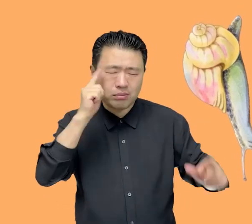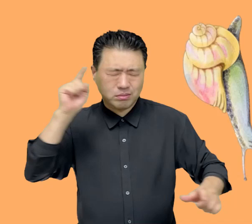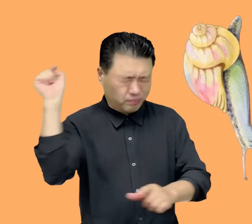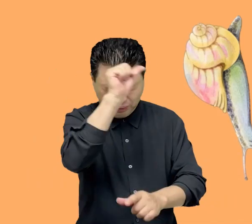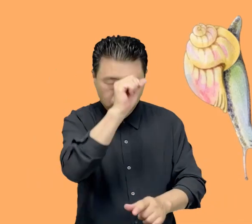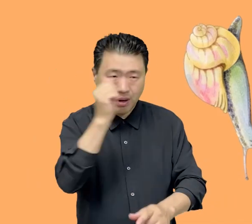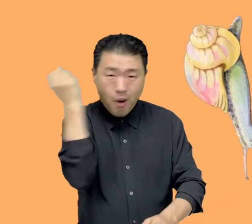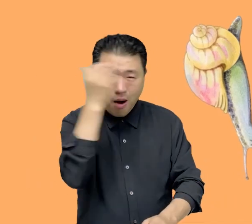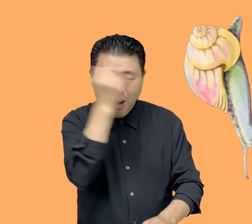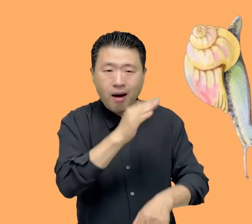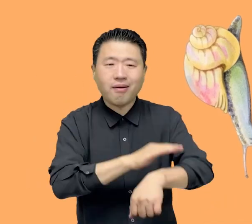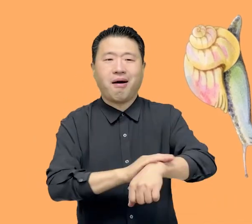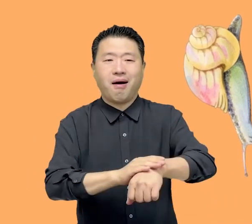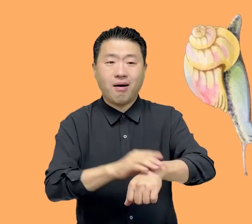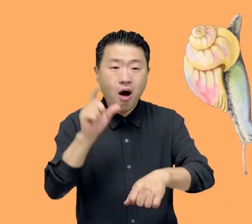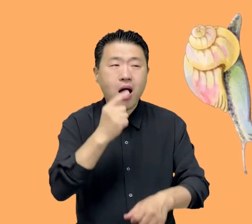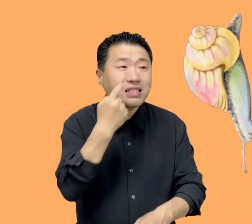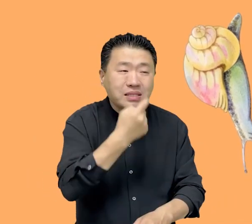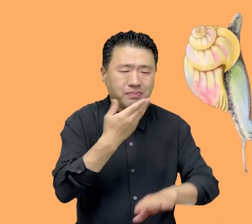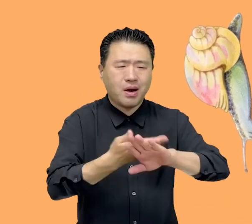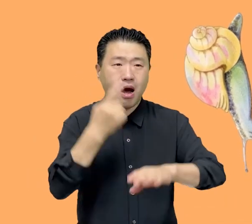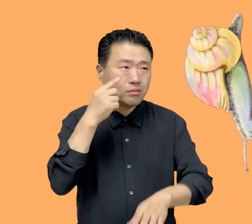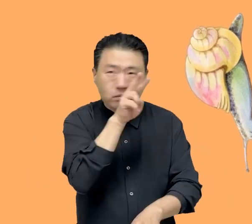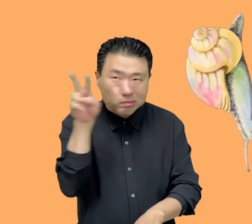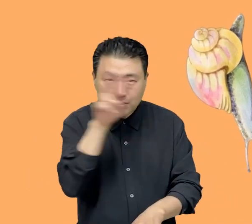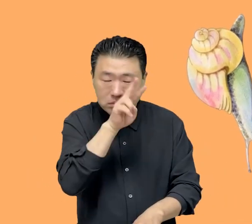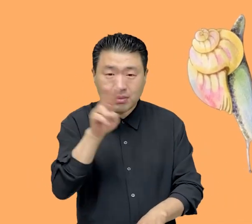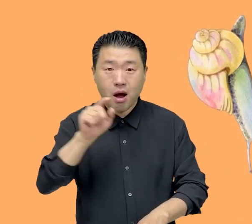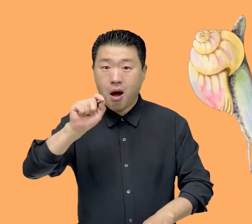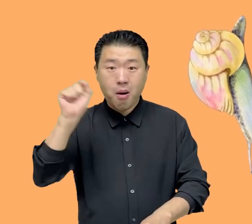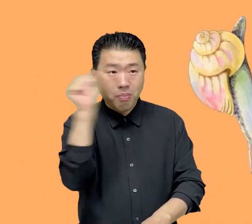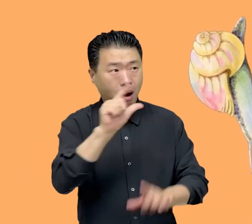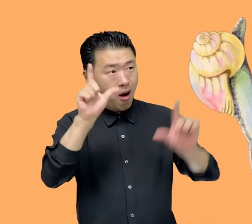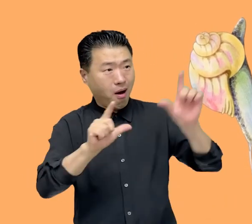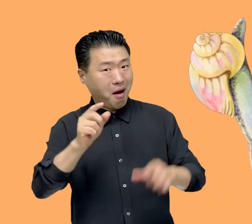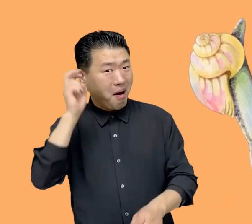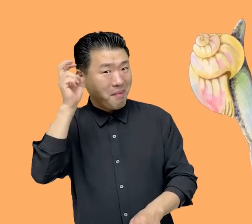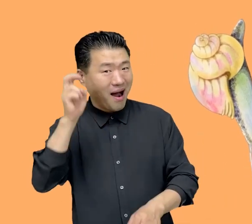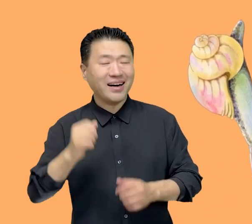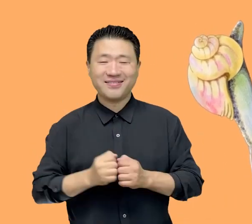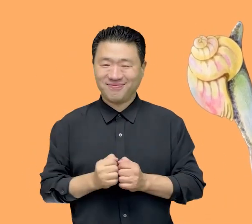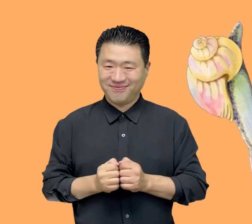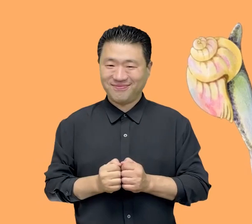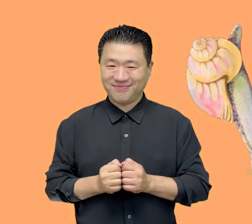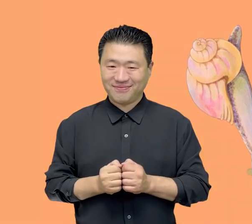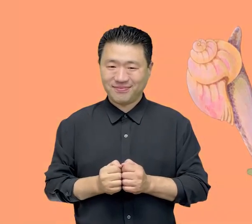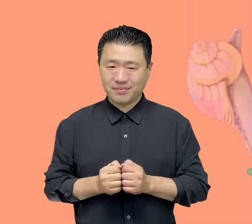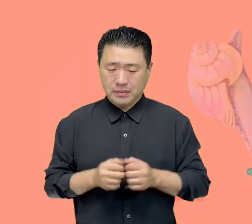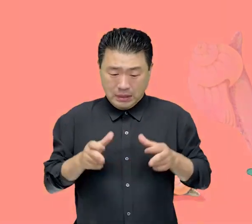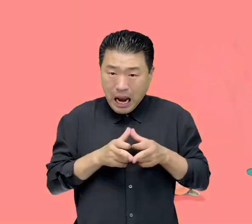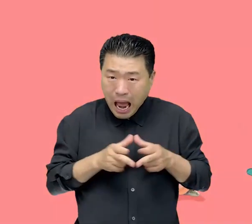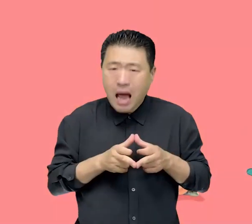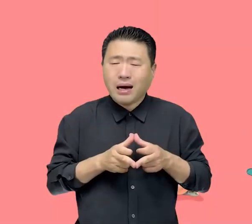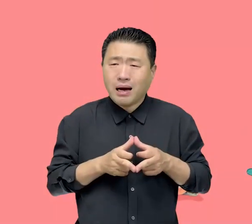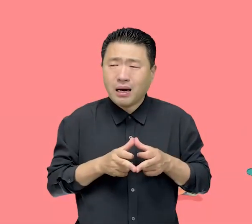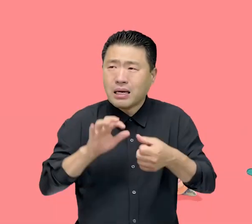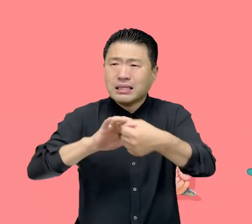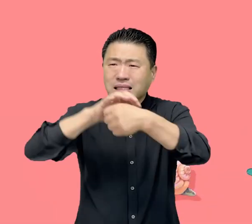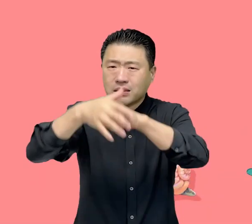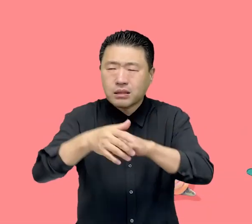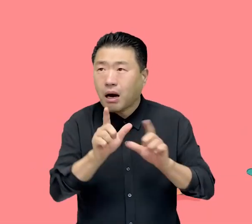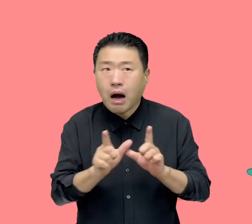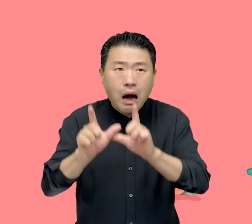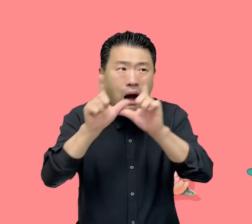입이 아닌 눈을 통해 세상을 한 컷에 빨아들이는 광속 인간일지 모른다. 장애를